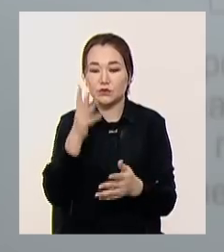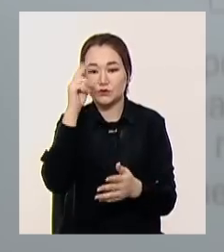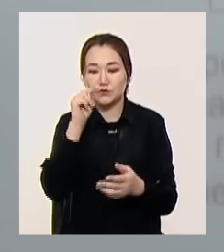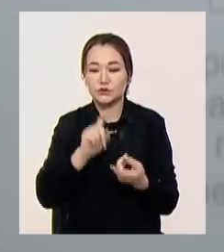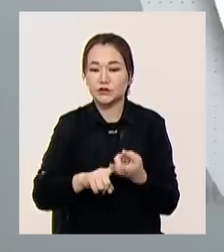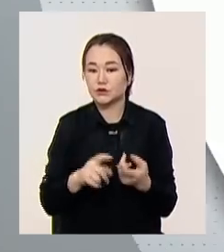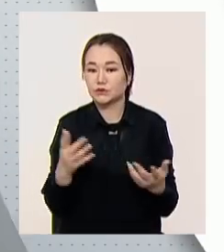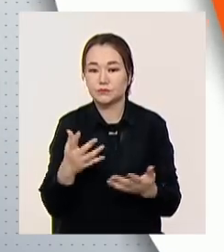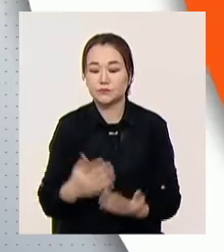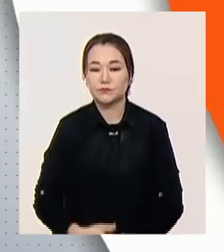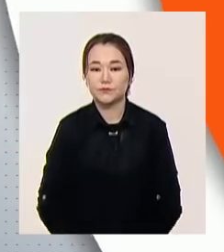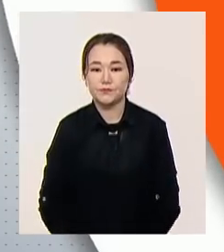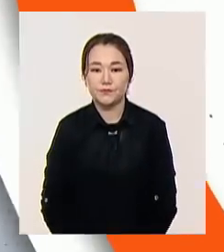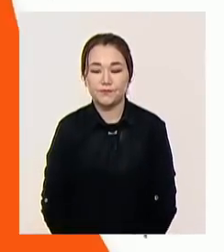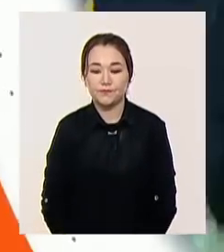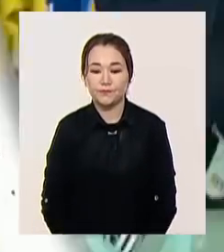связано?